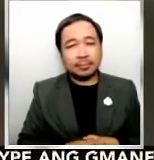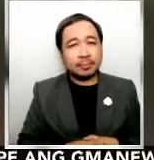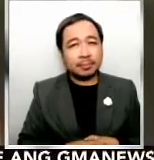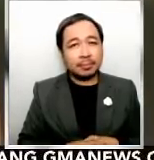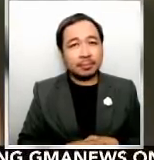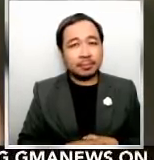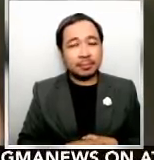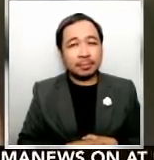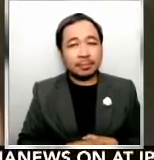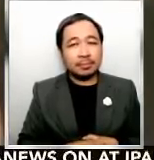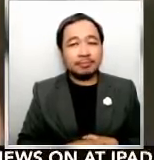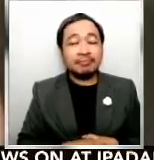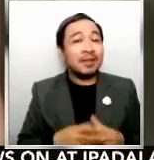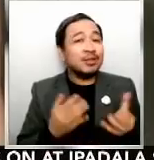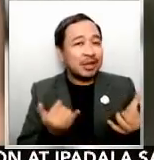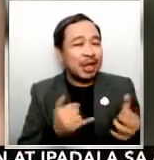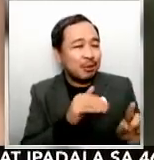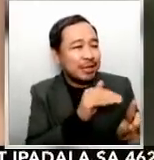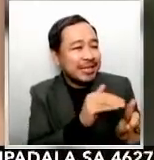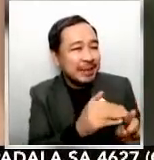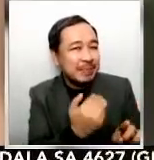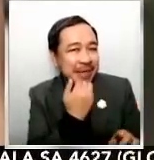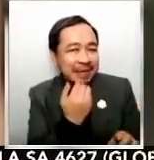Ninang Mel, habon na kayo rito.